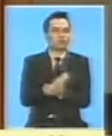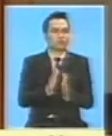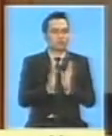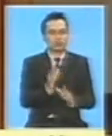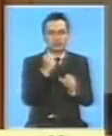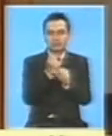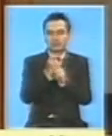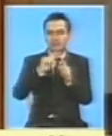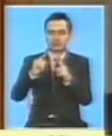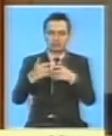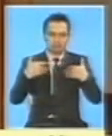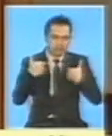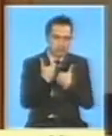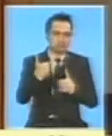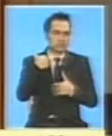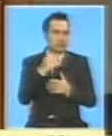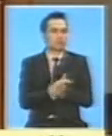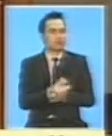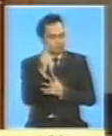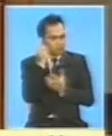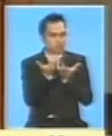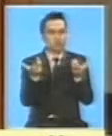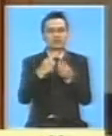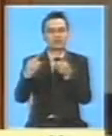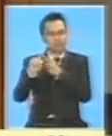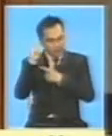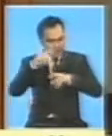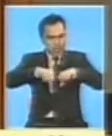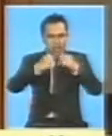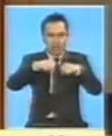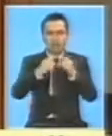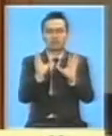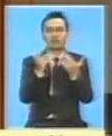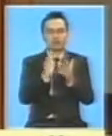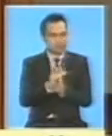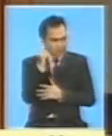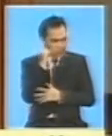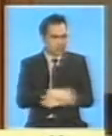นื่อยกฎหมายเยอะแยะทรัพย์สินเสียหายเพราะนั้นเรื่องนี้ต้องแก้ไขในเรื่อง